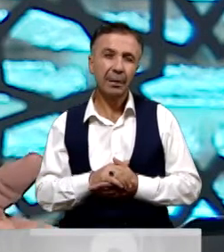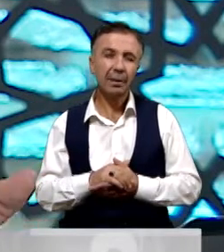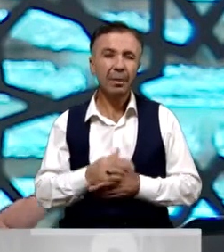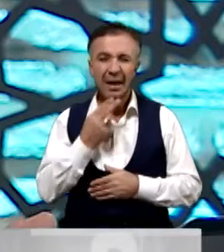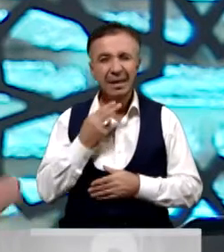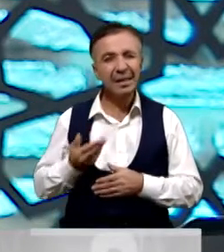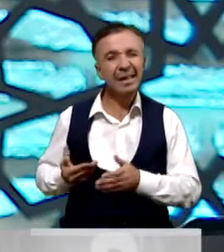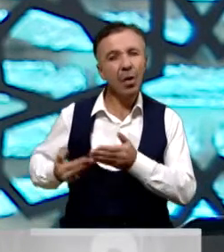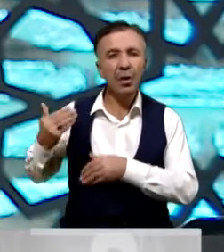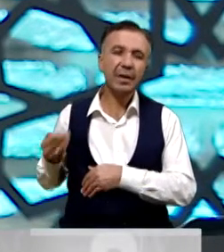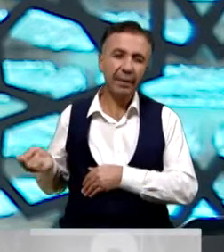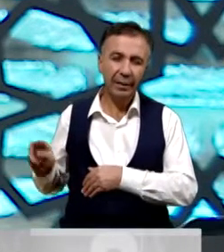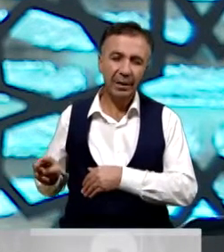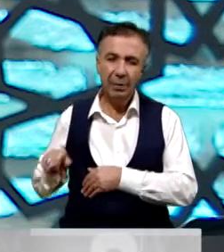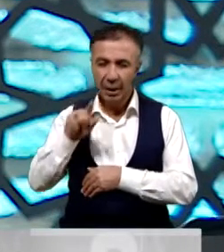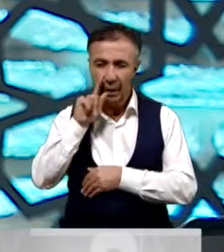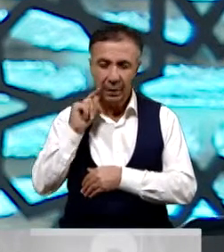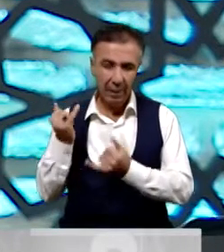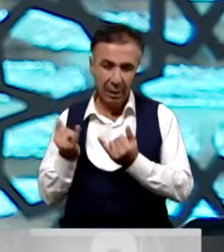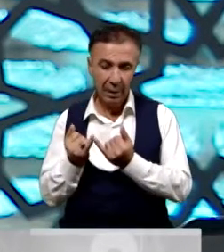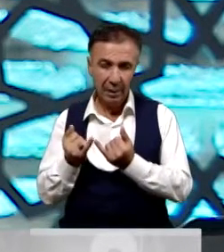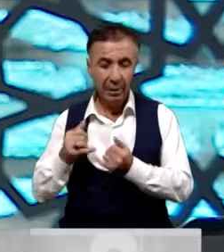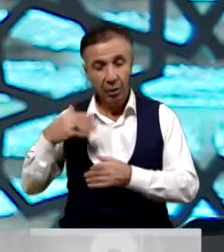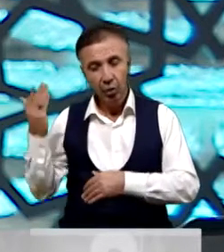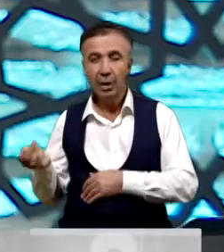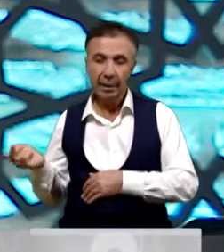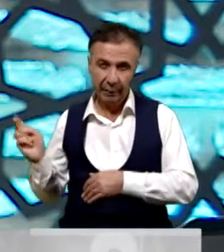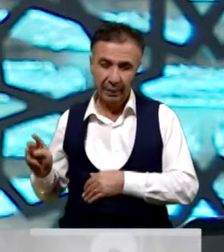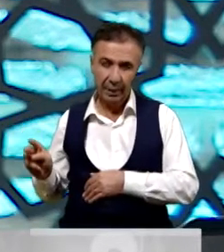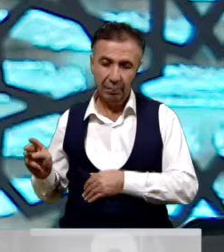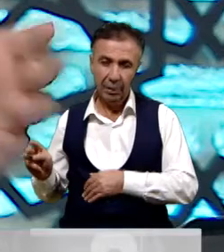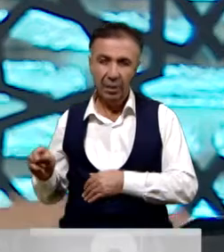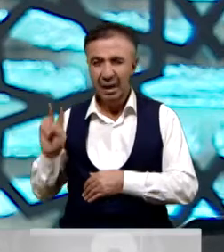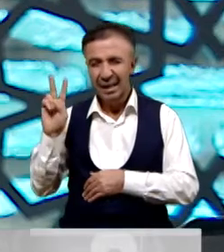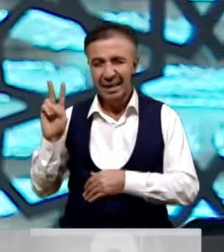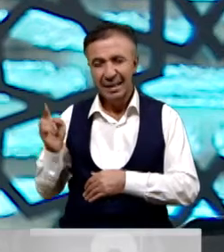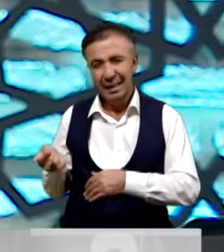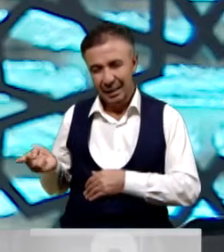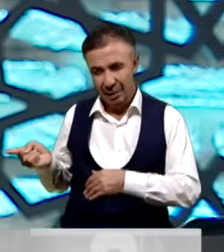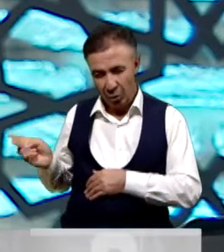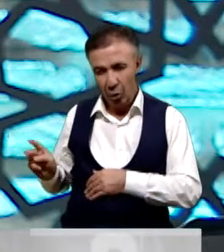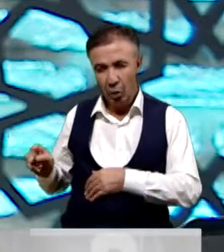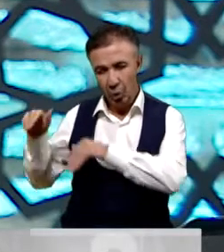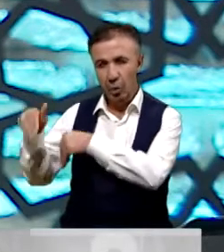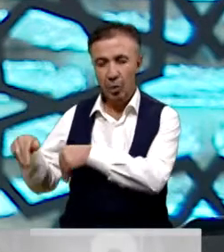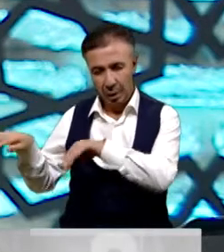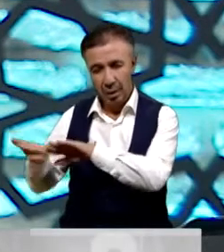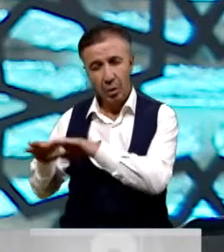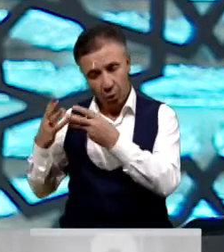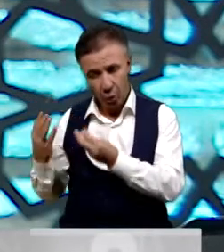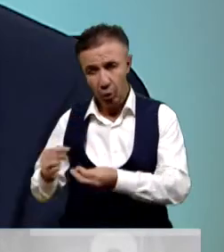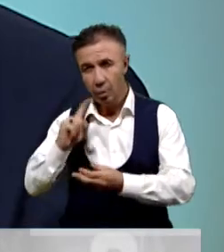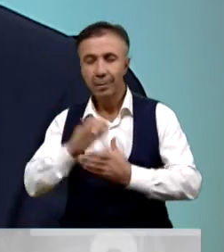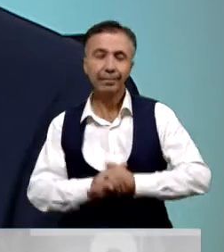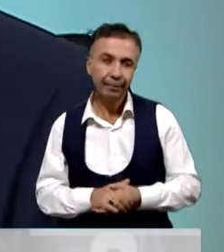vefat etmiş erkek kardeş daha sonra vefat etmiş ve onun üzerine defnedilecek Böyle bir şeye gerek var mı acaba